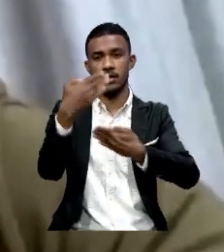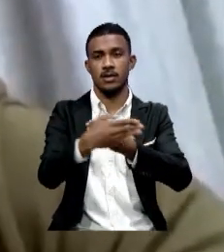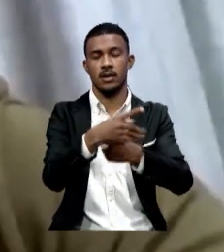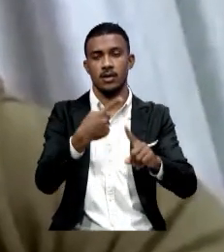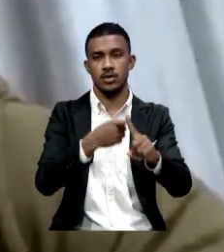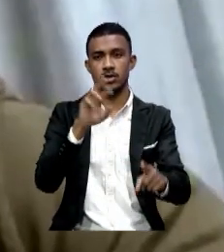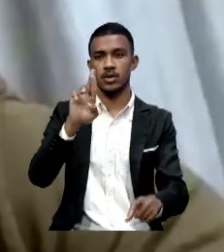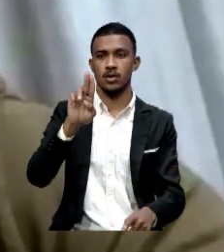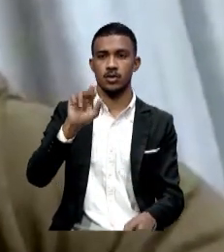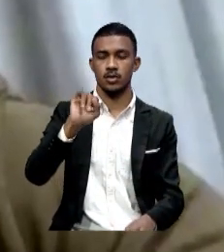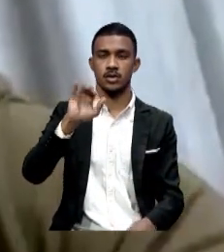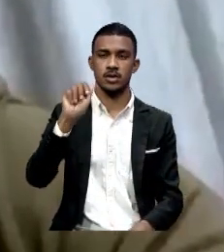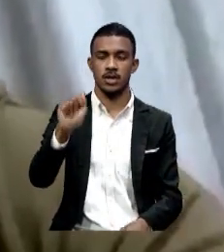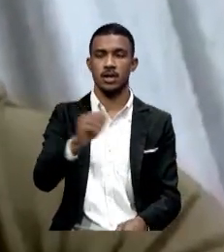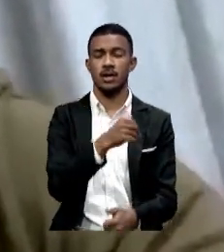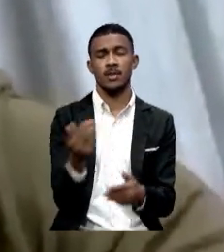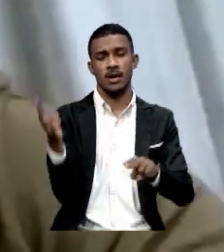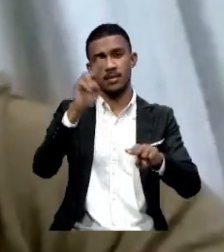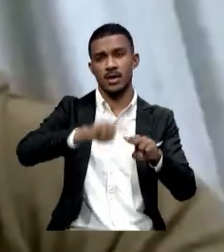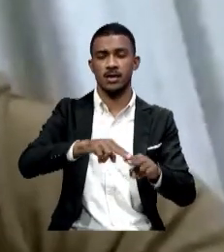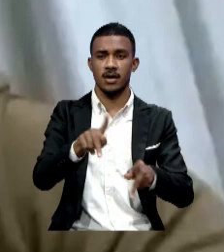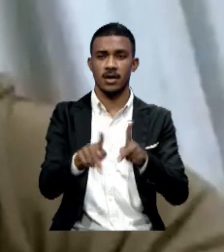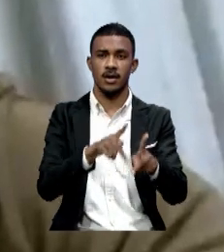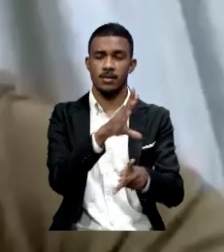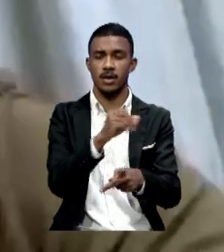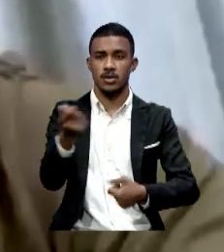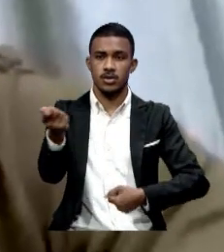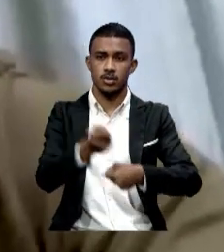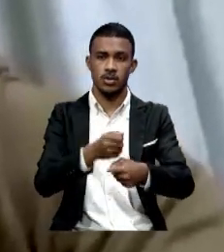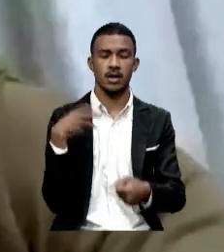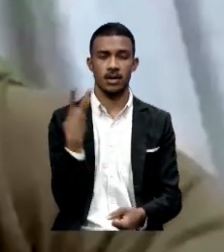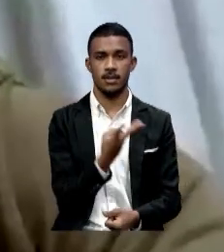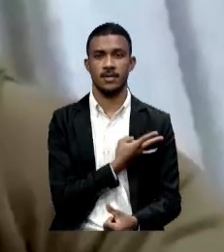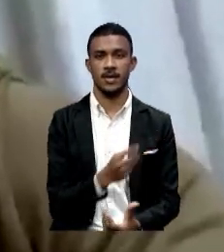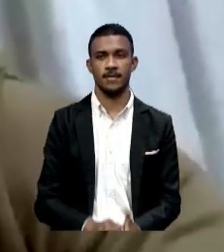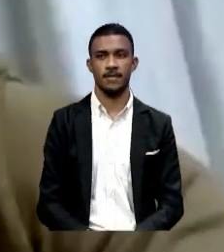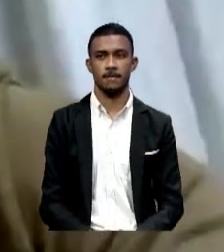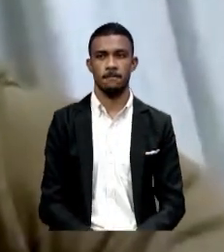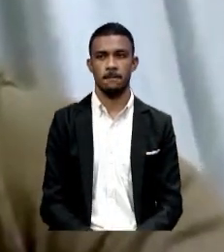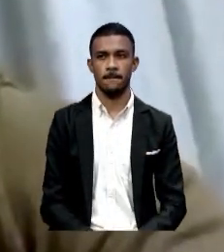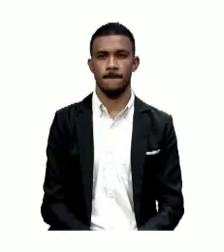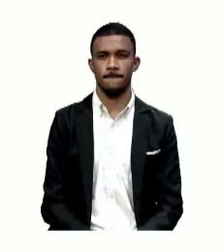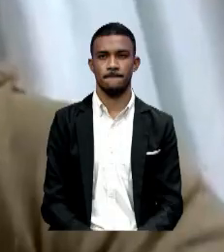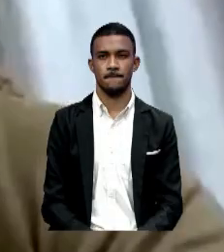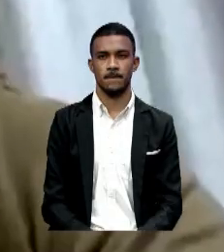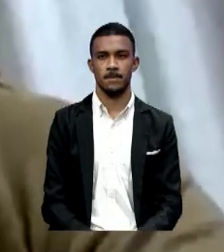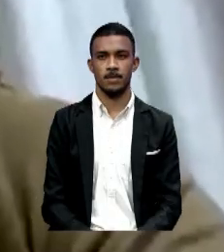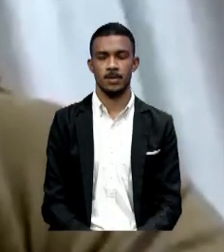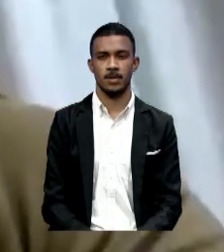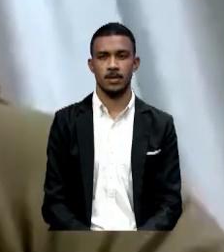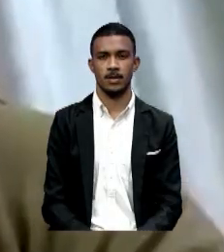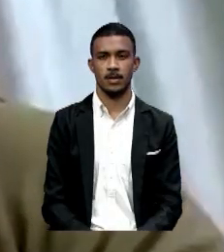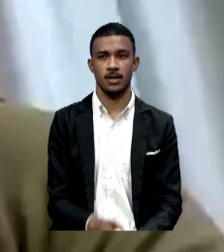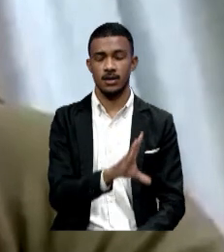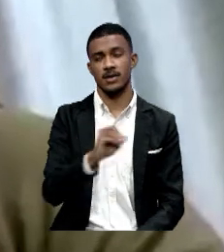Rusia nebe aumenta nivel teror nia konkorda atu suporta ami. Teror vin pogodjuetse nas pitremue. Volodymyr